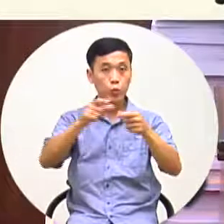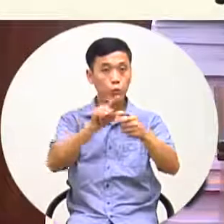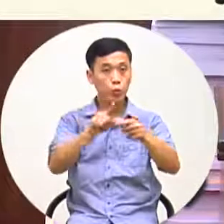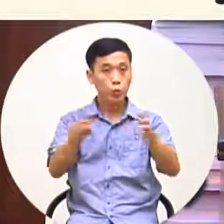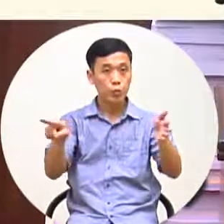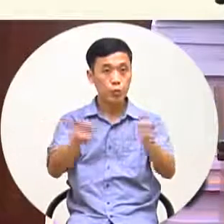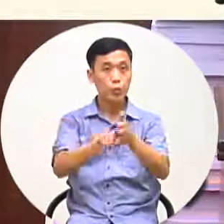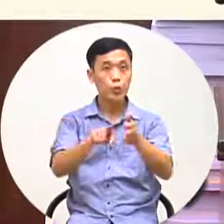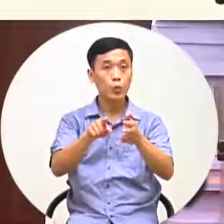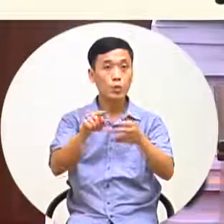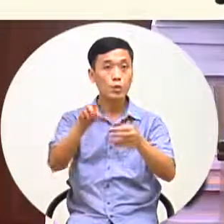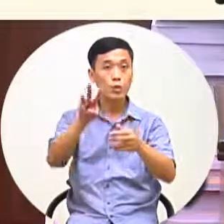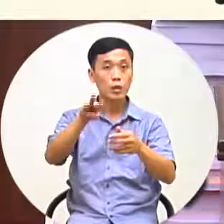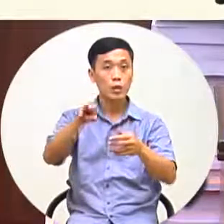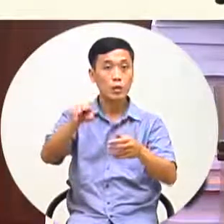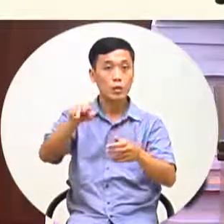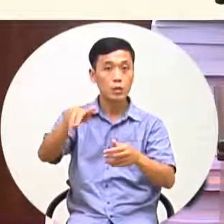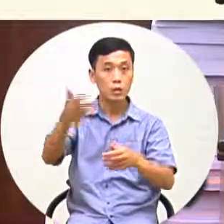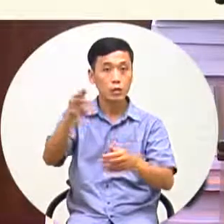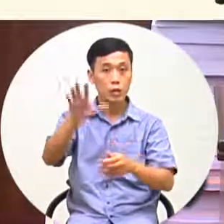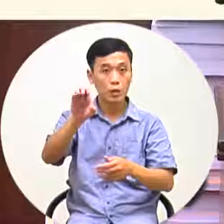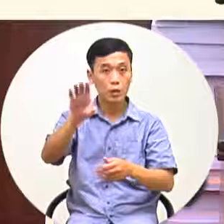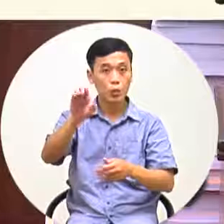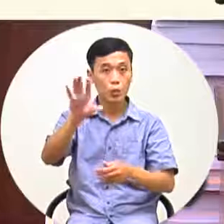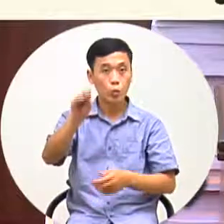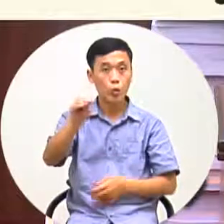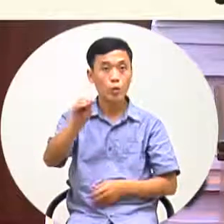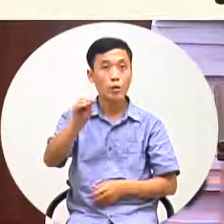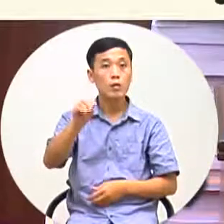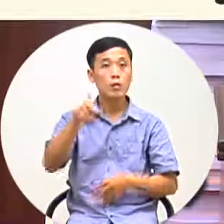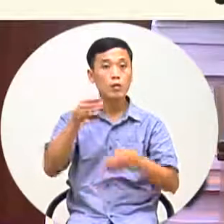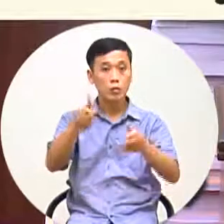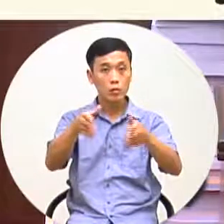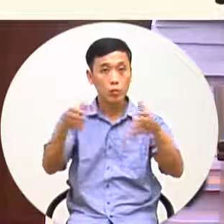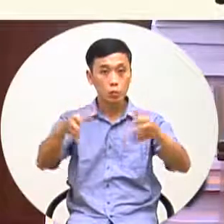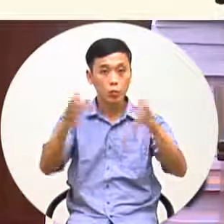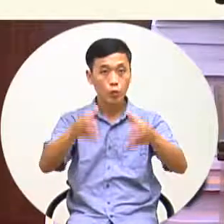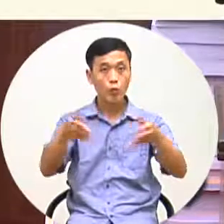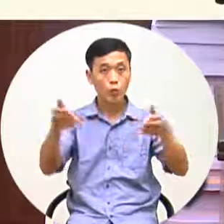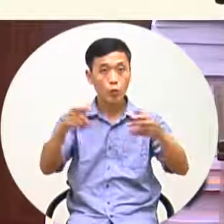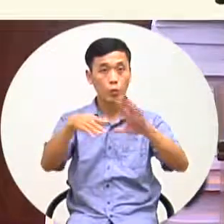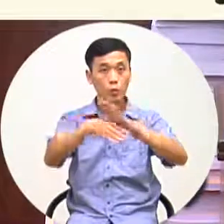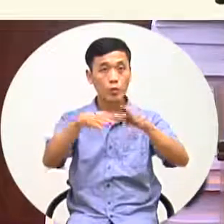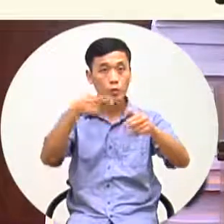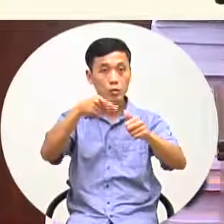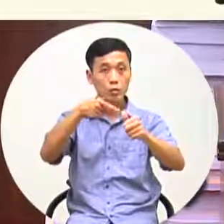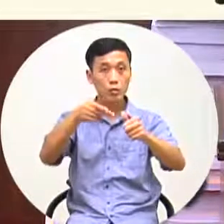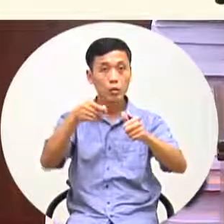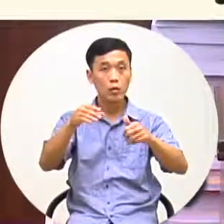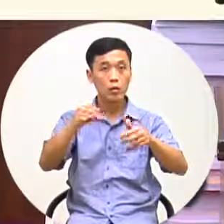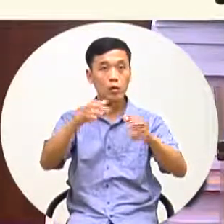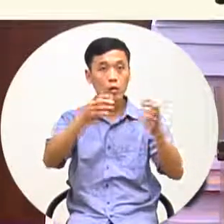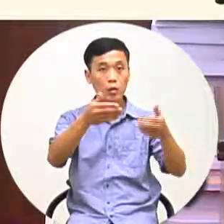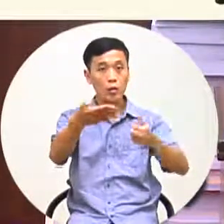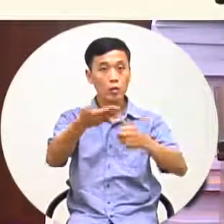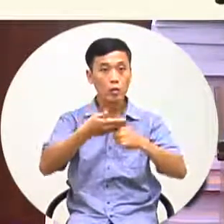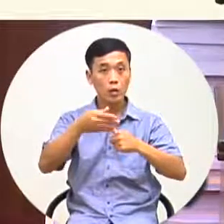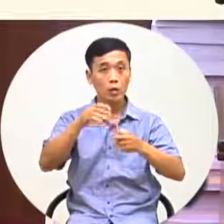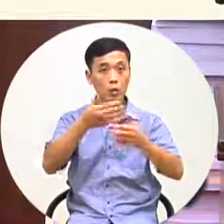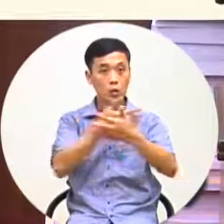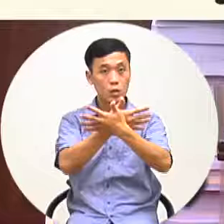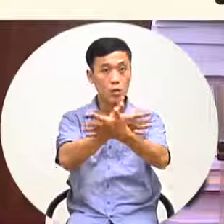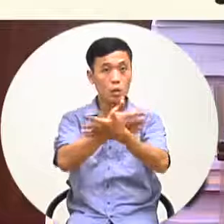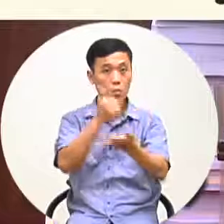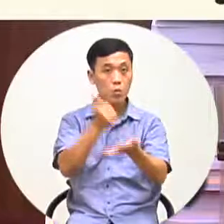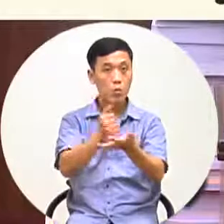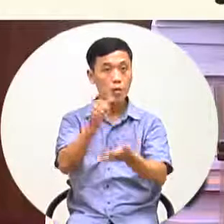8亿3799万，当然伊的这个建设文教的伊有得到100座的奖项，哦，不简单哈。啊，